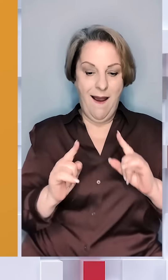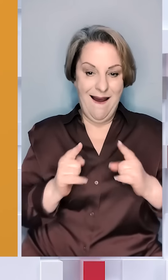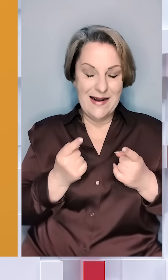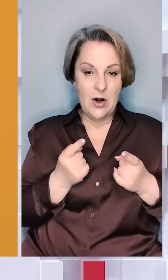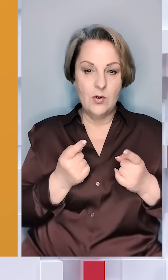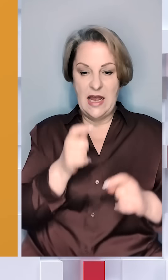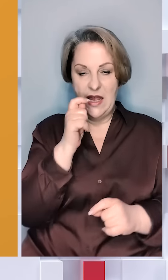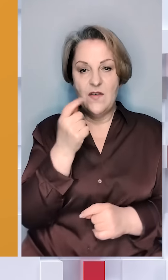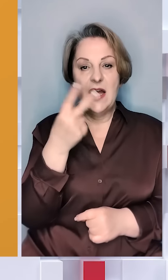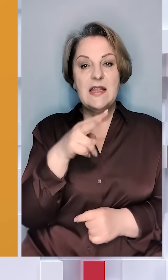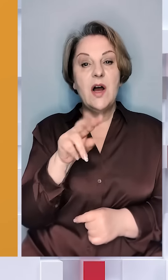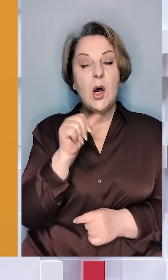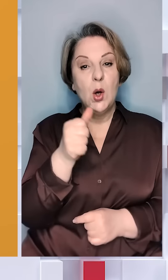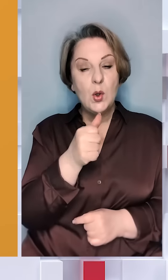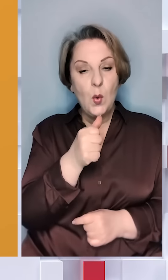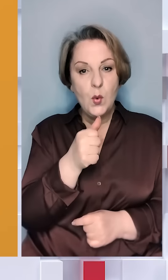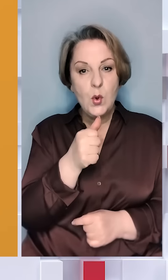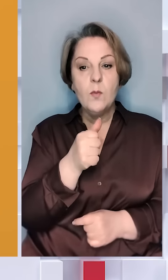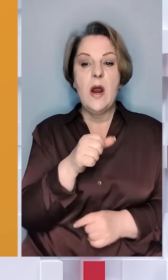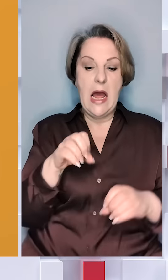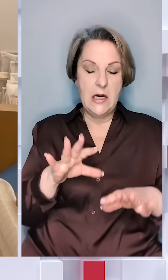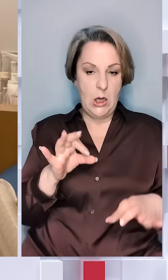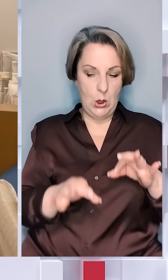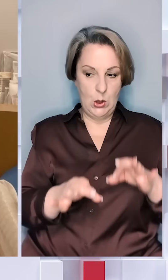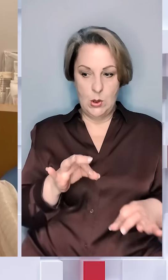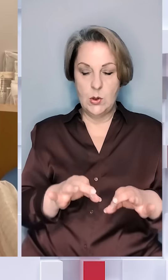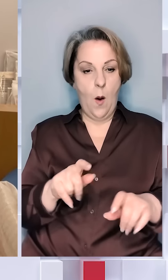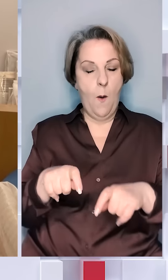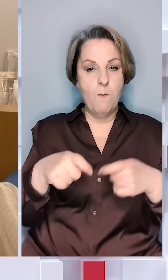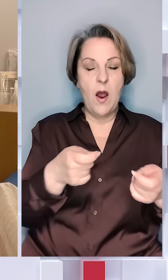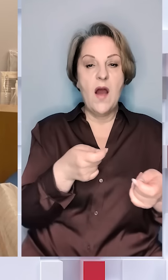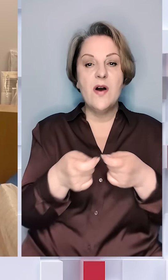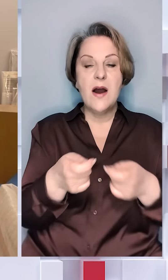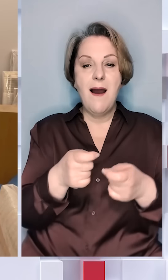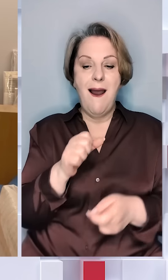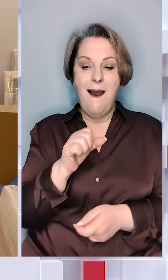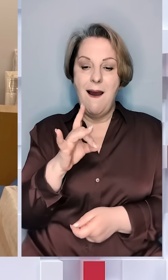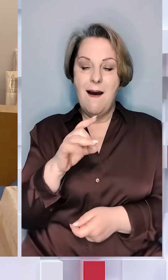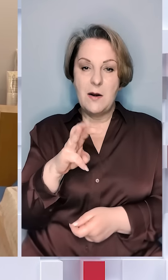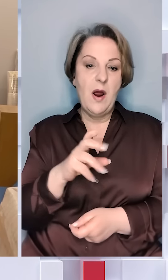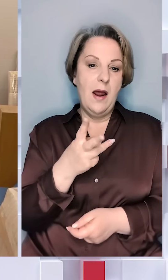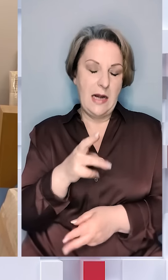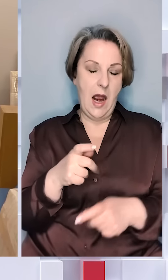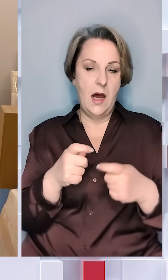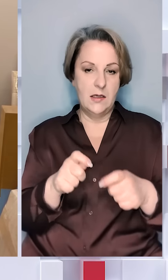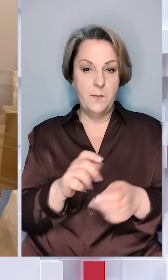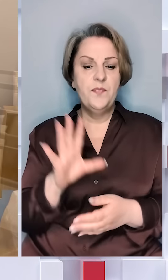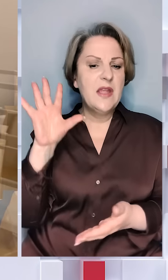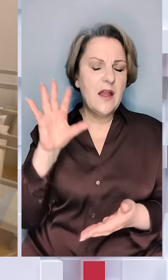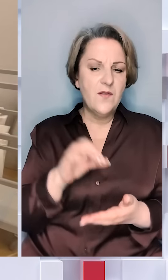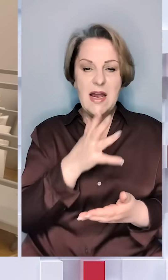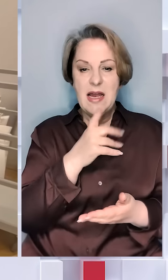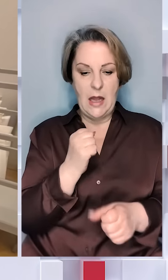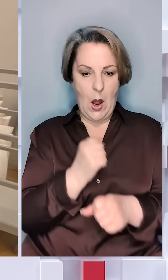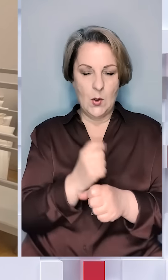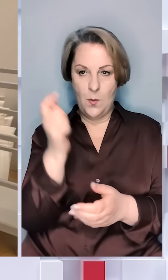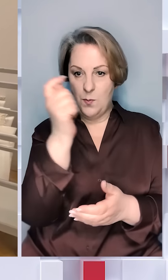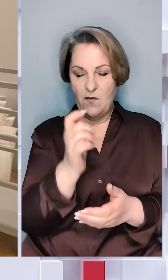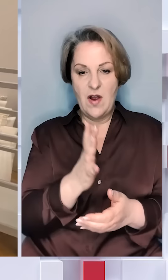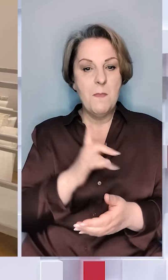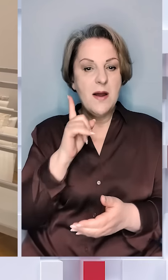їх ще у квітні 2022 року і за рішенням суду передано в управління АРМА для реалізації. Увесь цей час